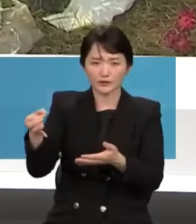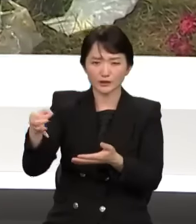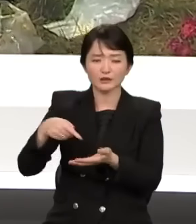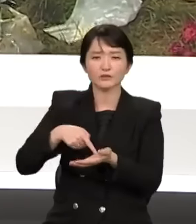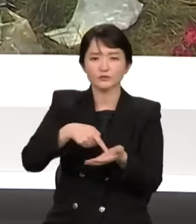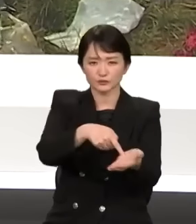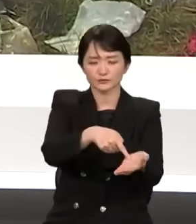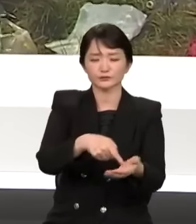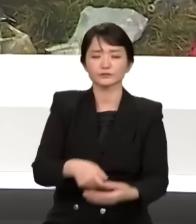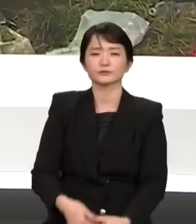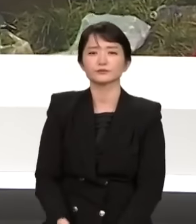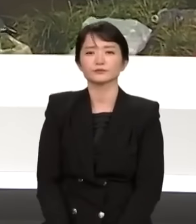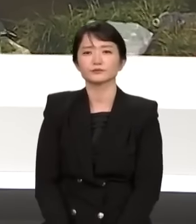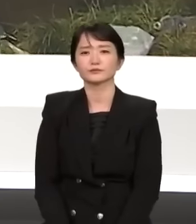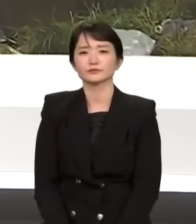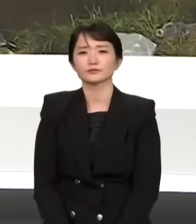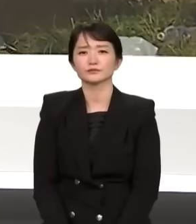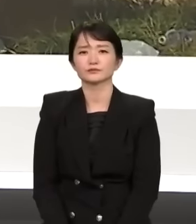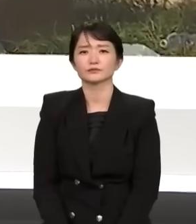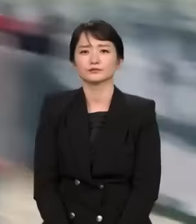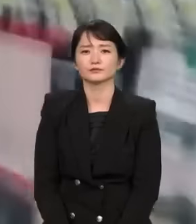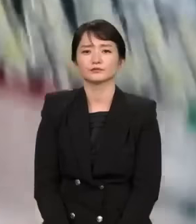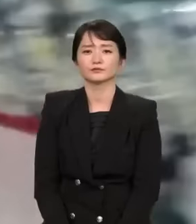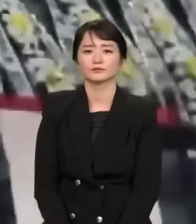받았습니다. 김한수 기자입니다.